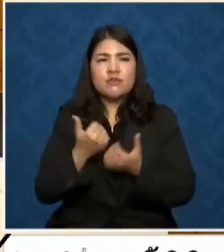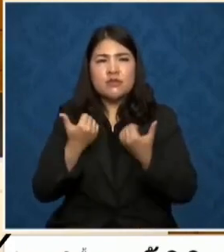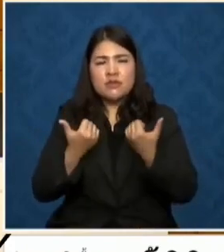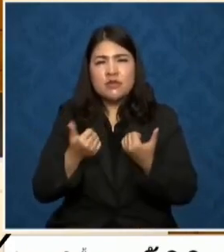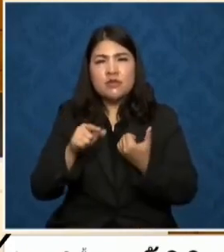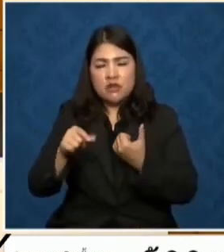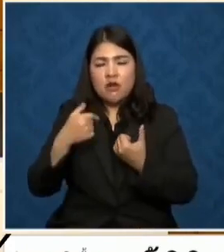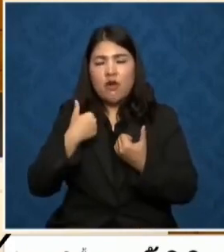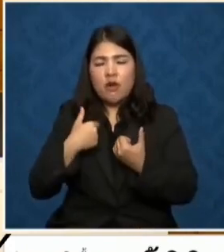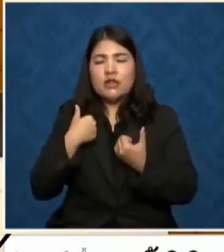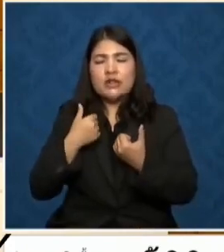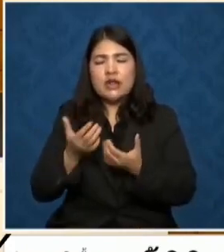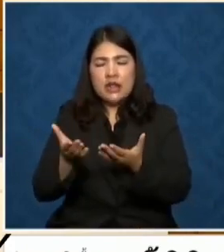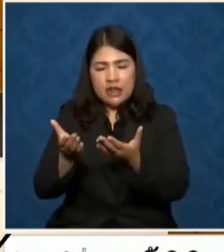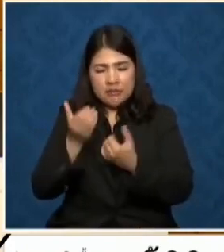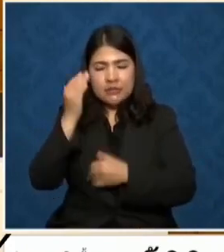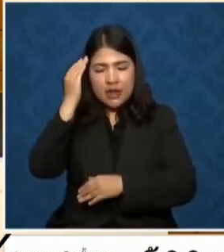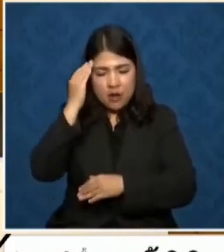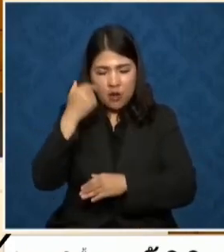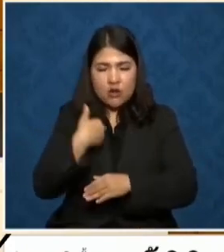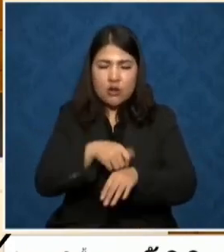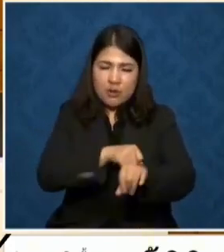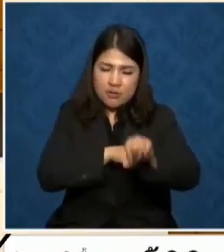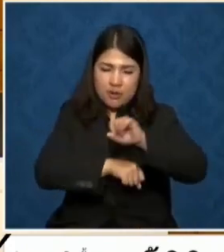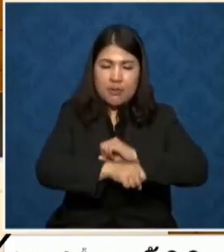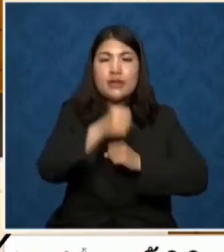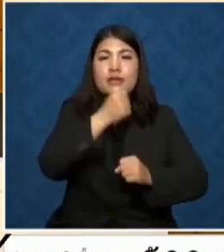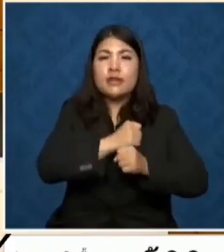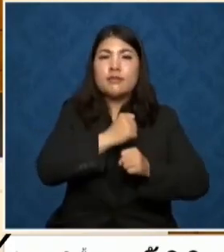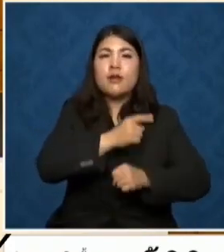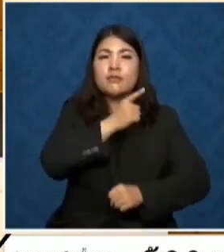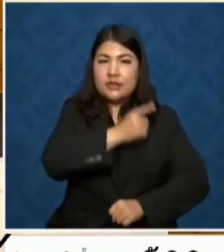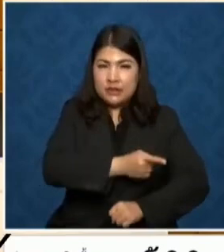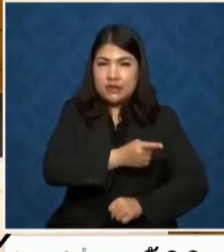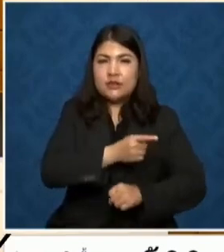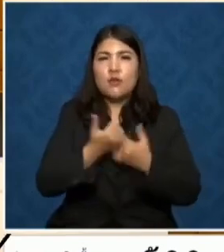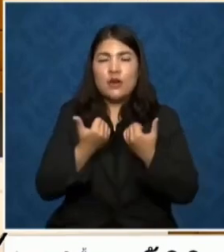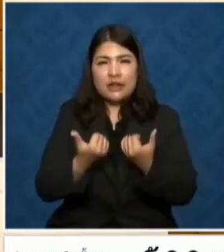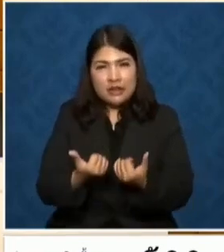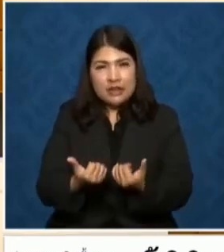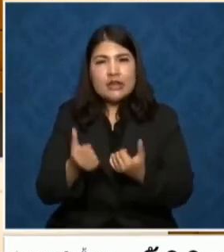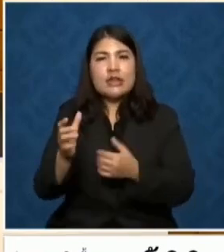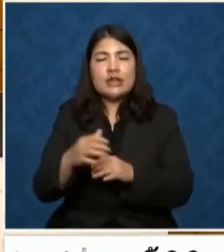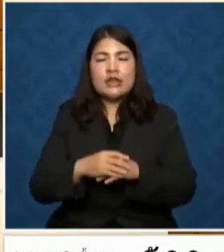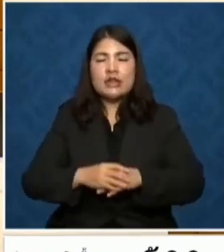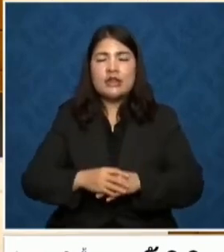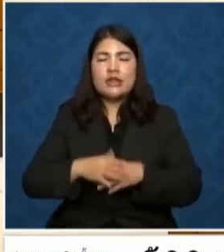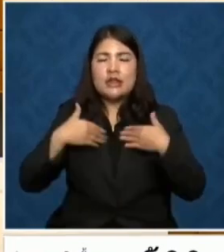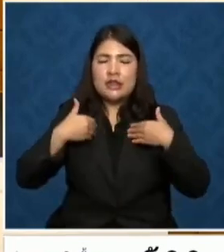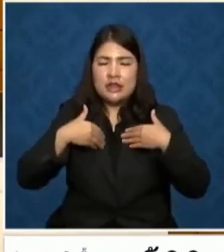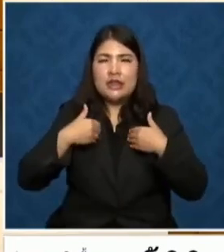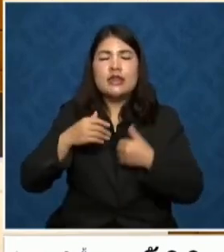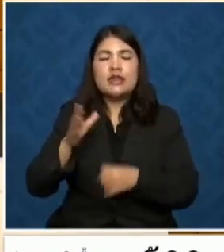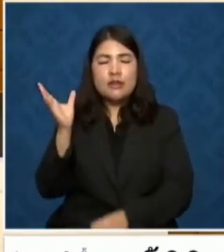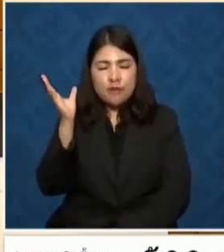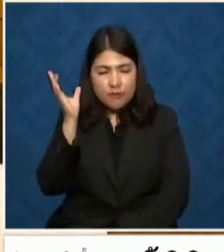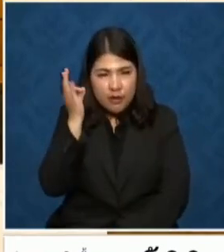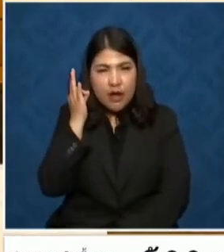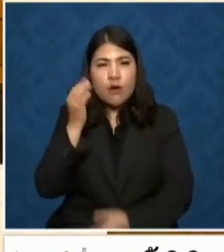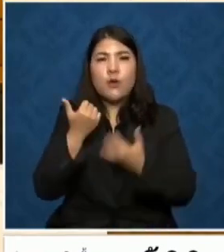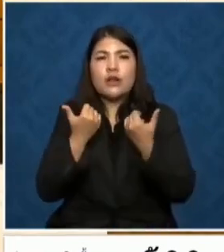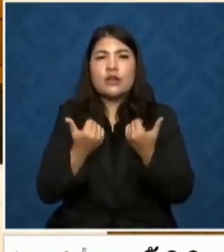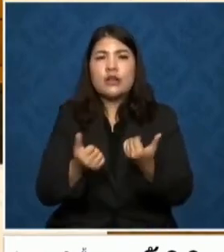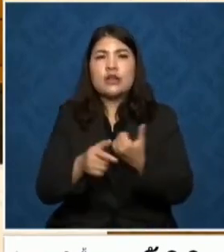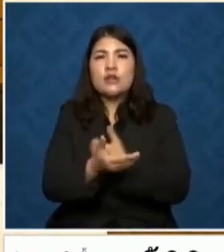งจะนำไปปฏิบัติได้เป็นรูปธรรมนะครับก็ยินดีครับที่จะมารับฟังวันนี้แล้วก็จะให้เวลา2วัน